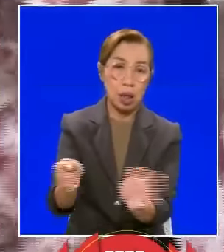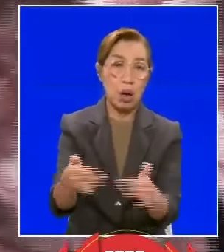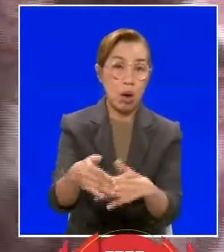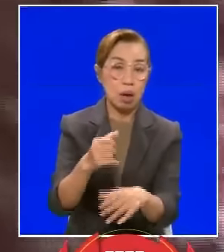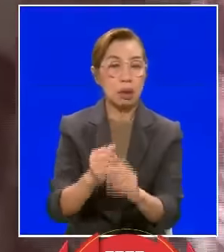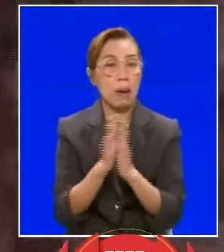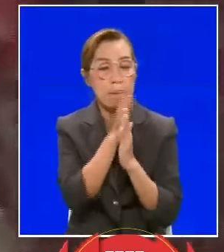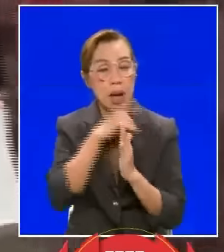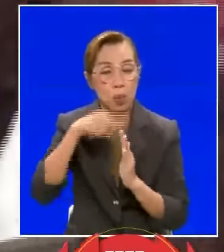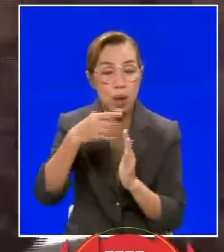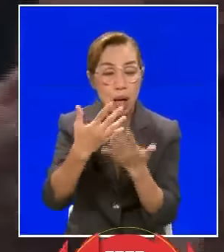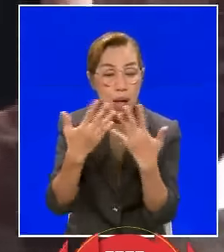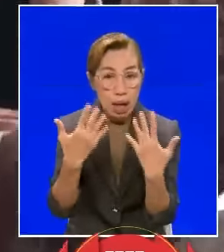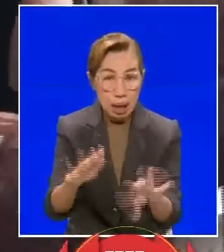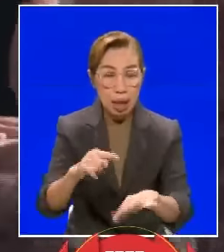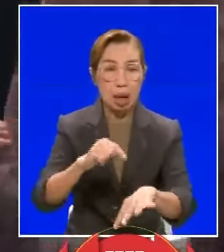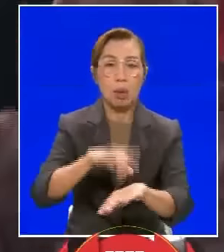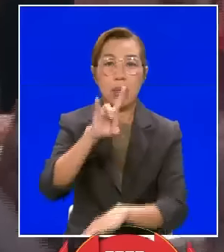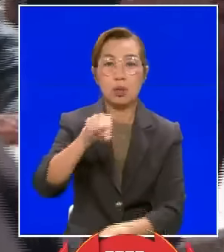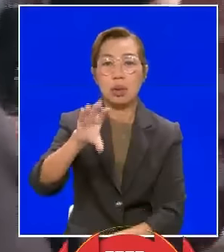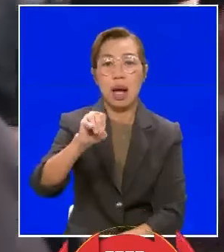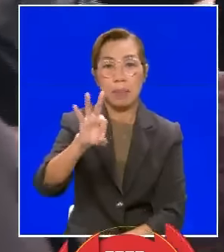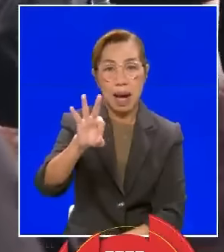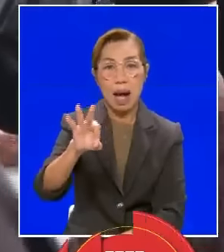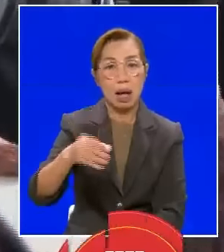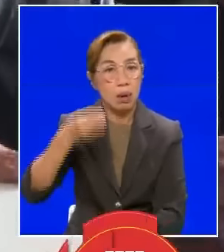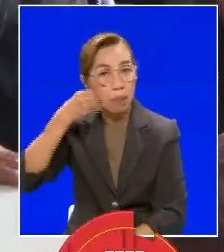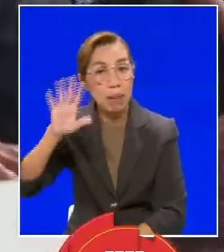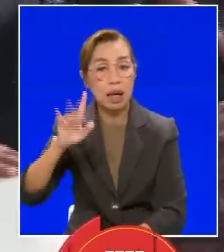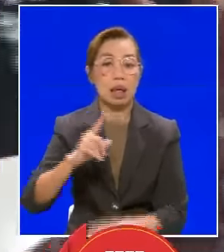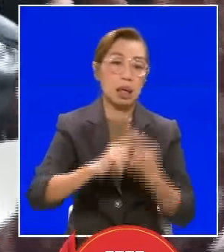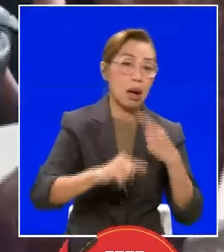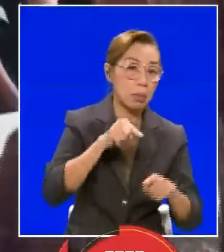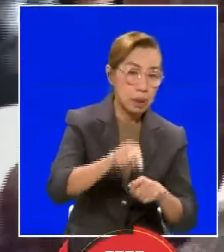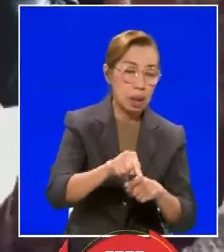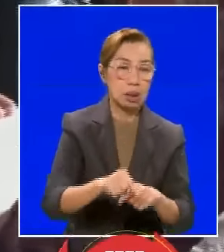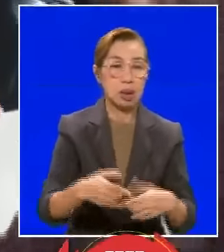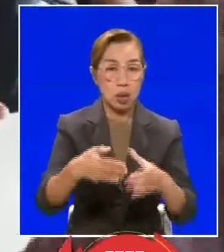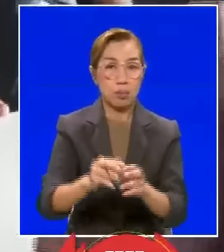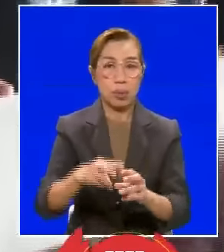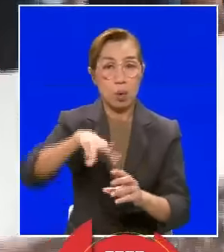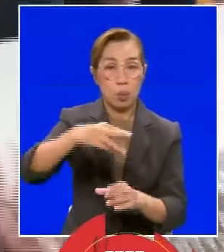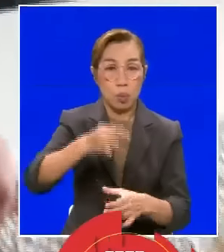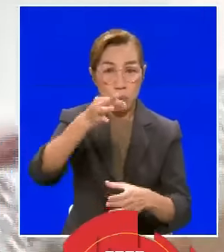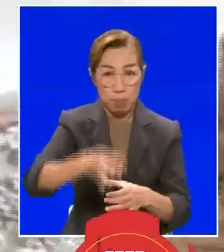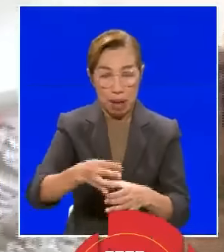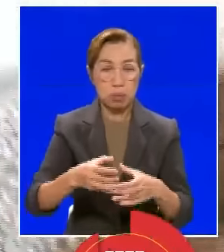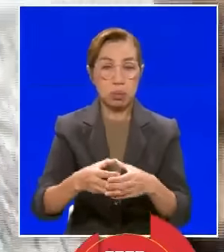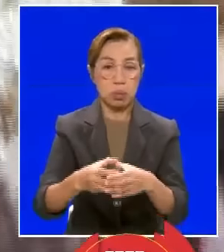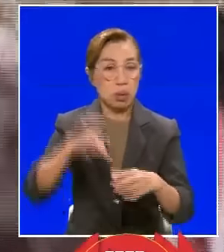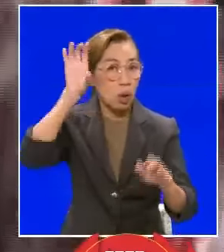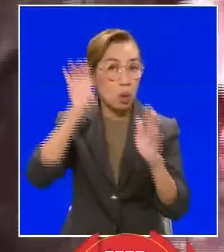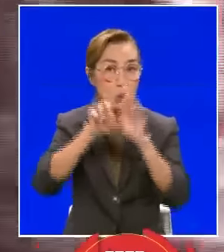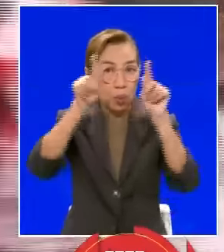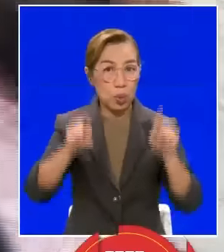ำพิธีในเวลาประมาณ 8:59 น.ตัวแทนเพื่อนนักกิจกรรมก็ถือกระถา างธูปแล้วก็รูปของบุ้งนำร่างที่บรรจุ